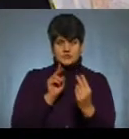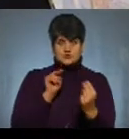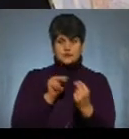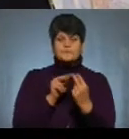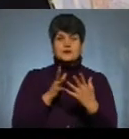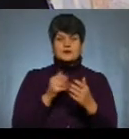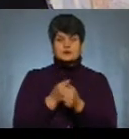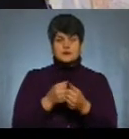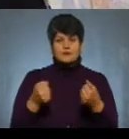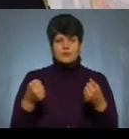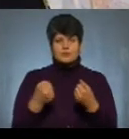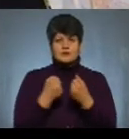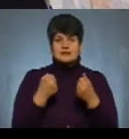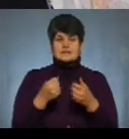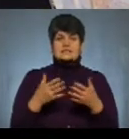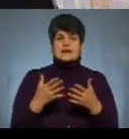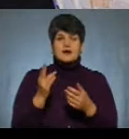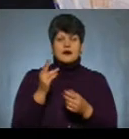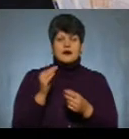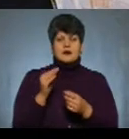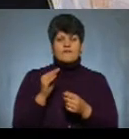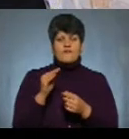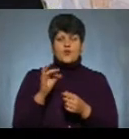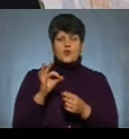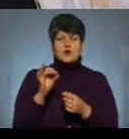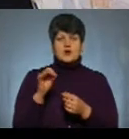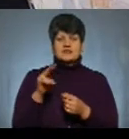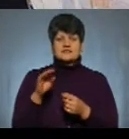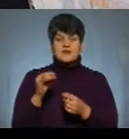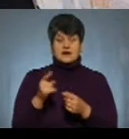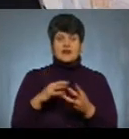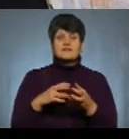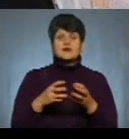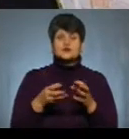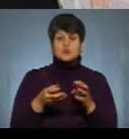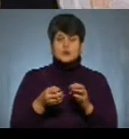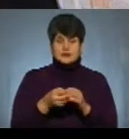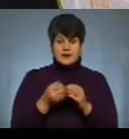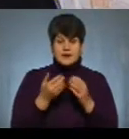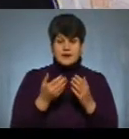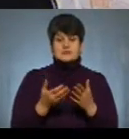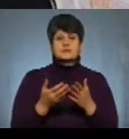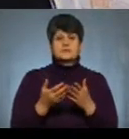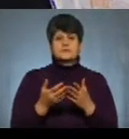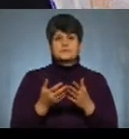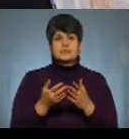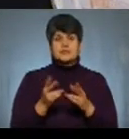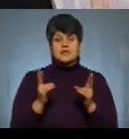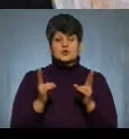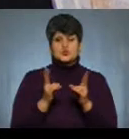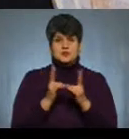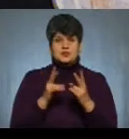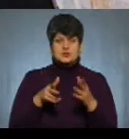смугу, здійснив бокове зіткнення з автомобілем Volkswagen і в результаті вже чого далі виїхав